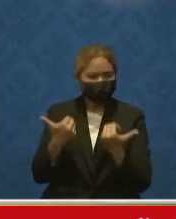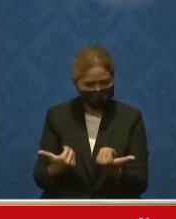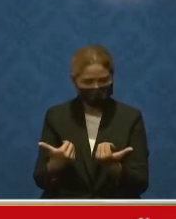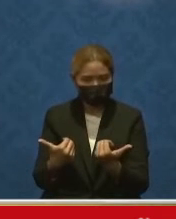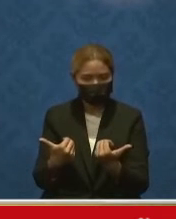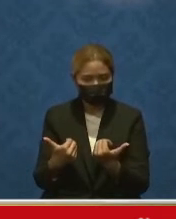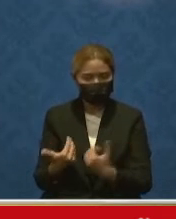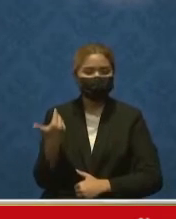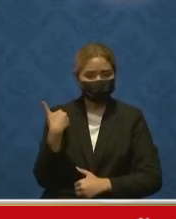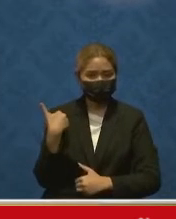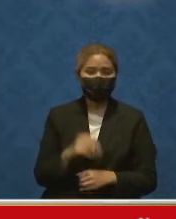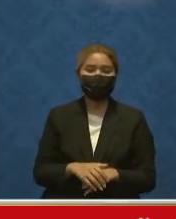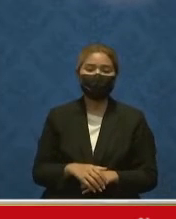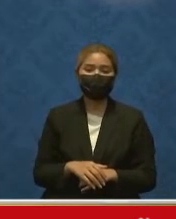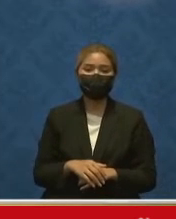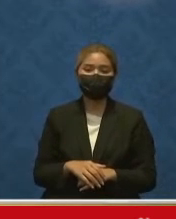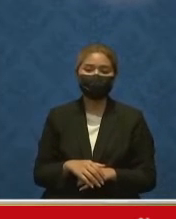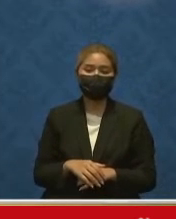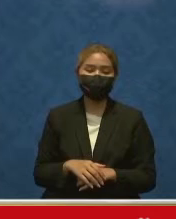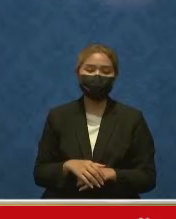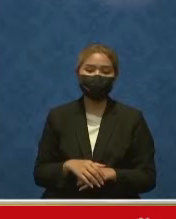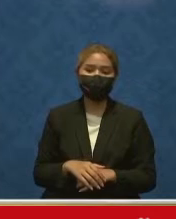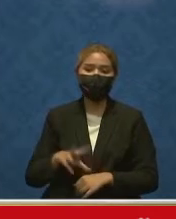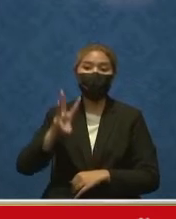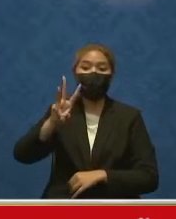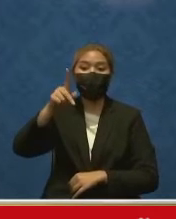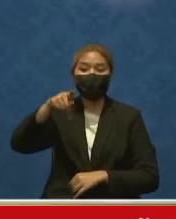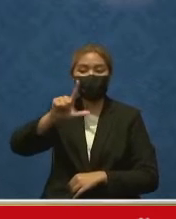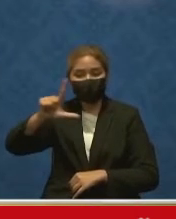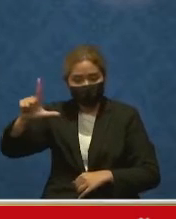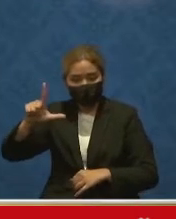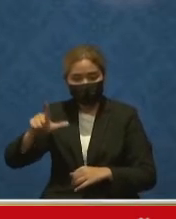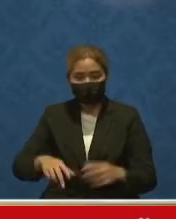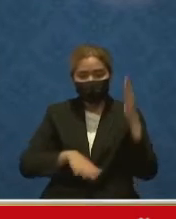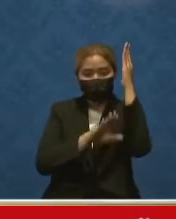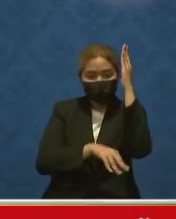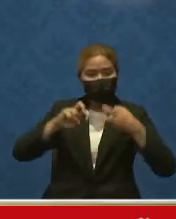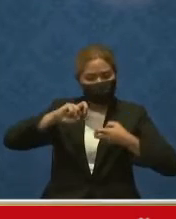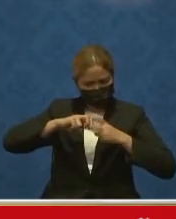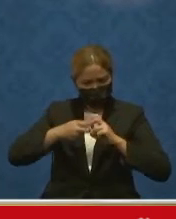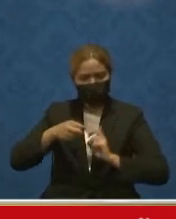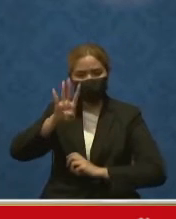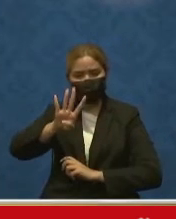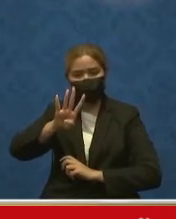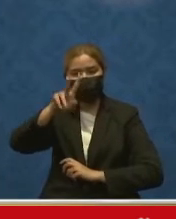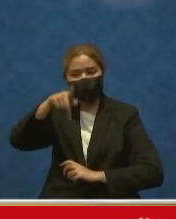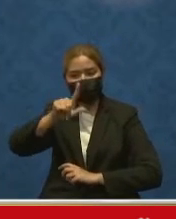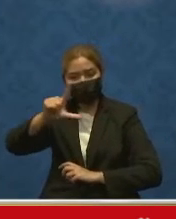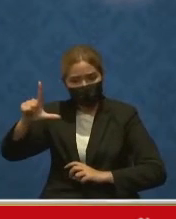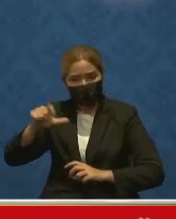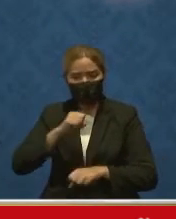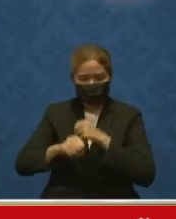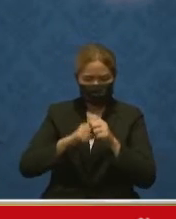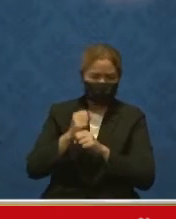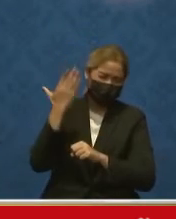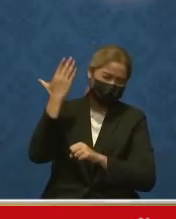ม่วนก่อนท่านนายกอ่านพกพันกว่าล้านปัญหาภาคใต้ 4,000บาทมันกี่ปีแล้วครับไหนว่าตอนเข้ามาบอก